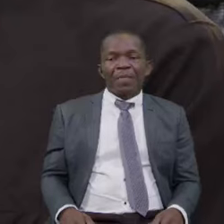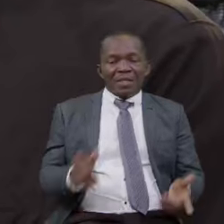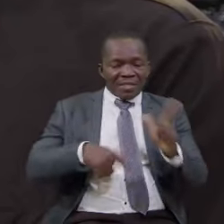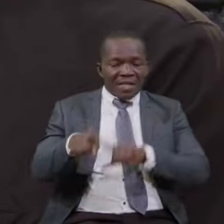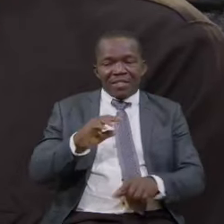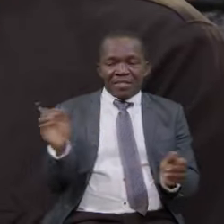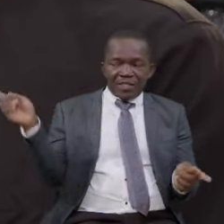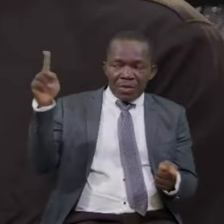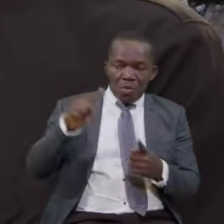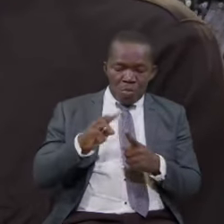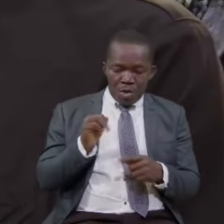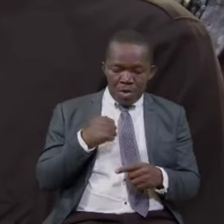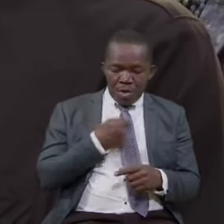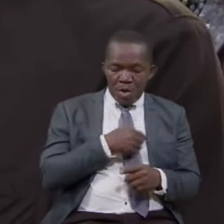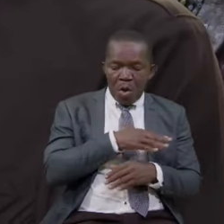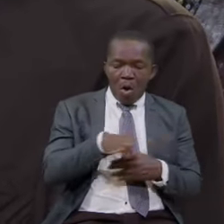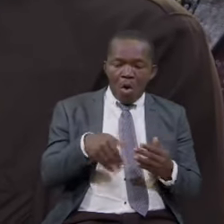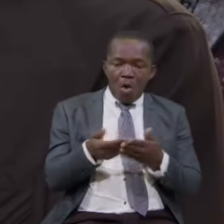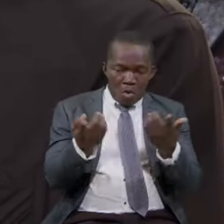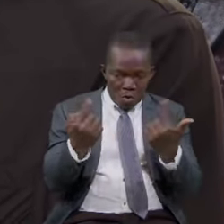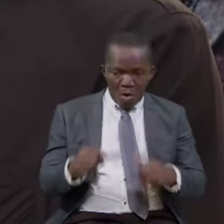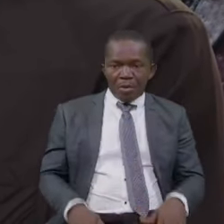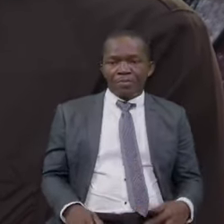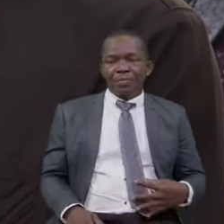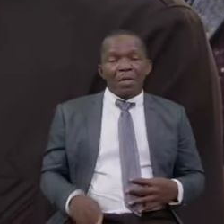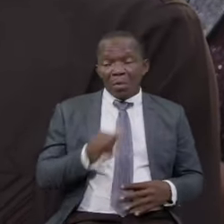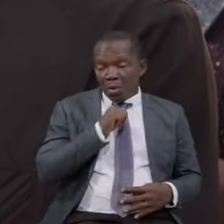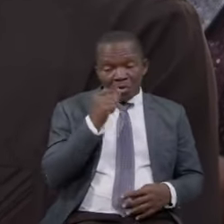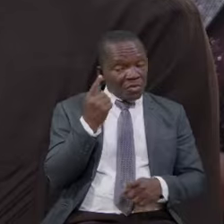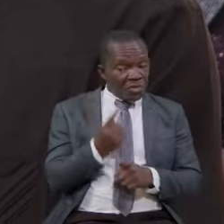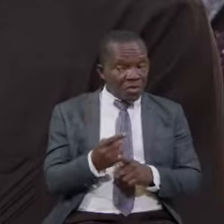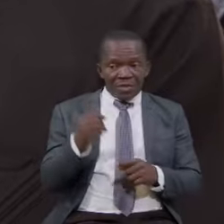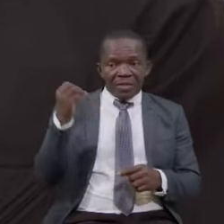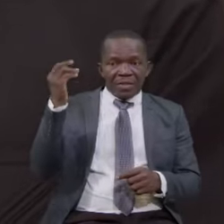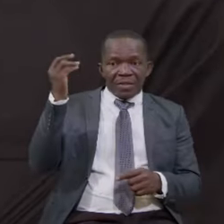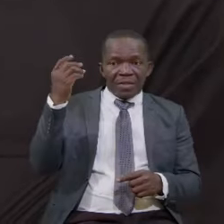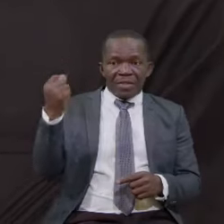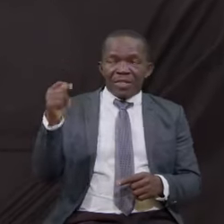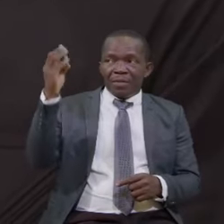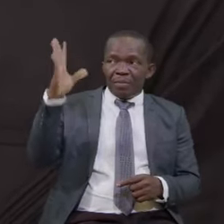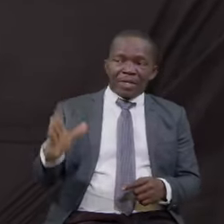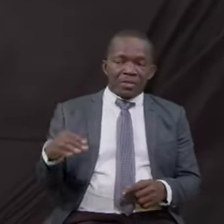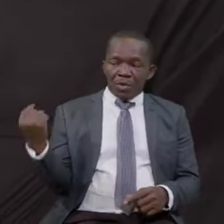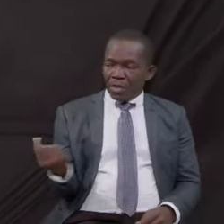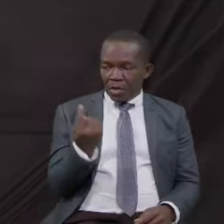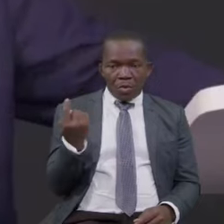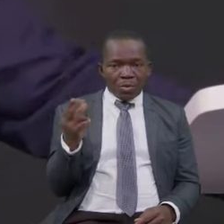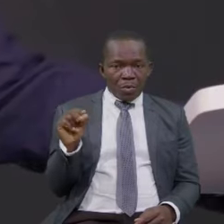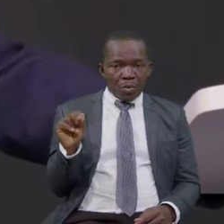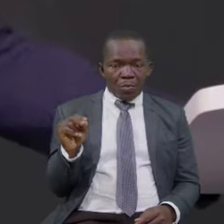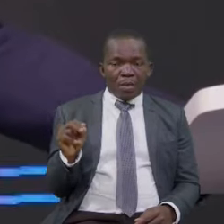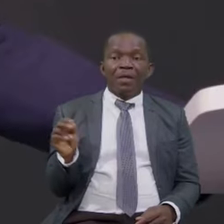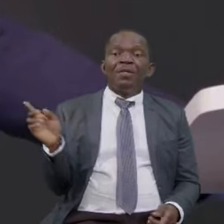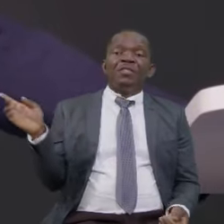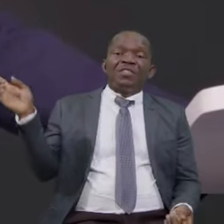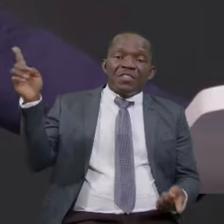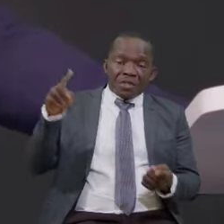soyons tous parvenus ce n'est pas moi seul Dieu l' mant pour que non vous